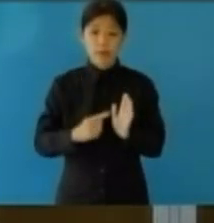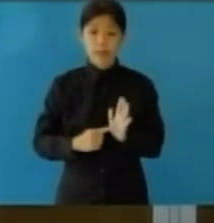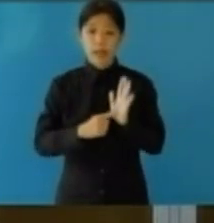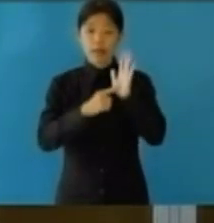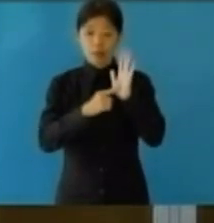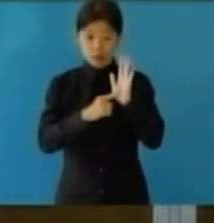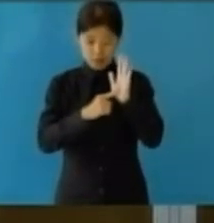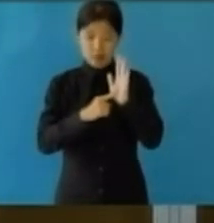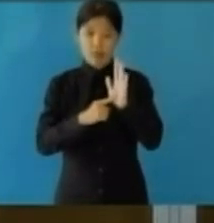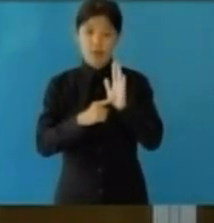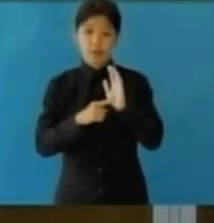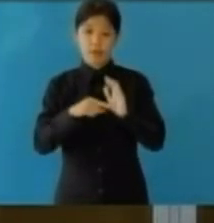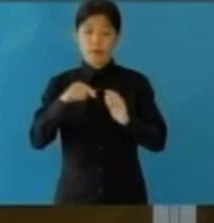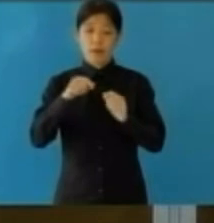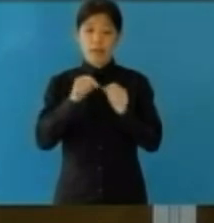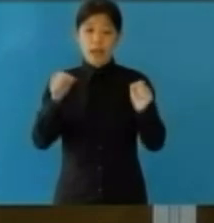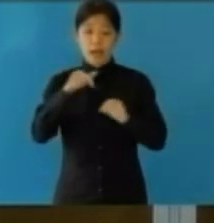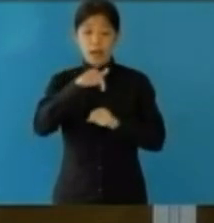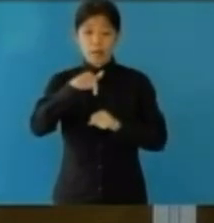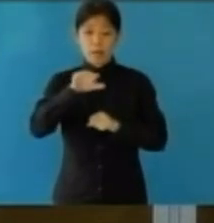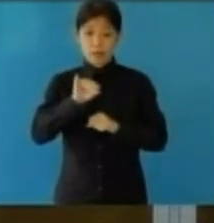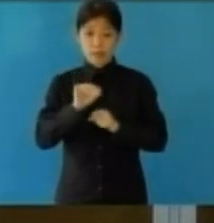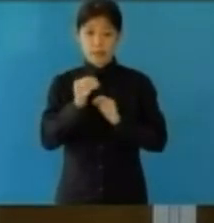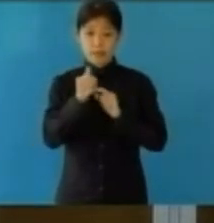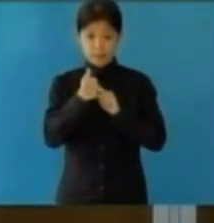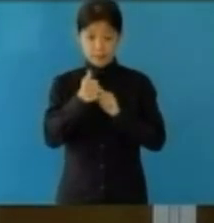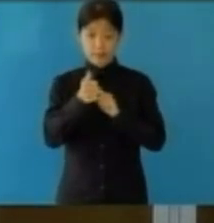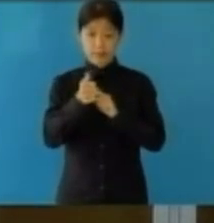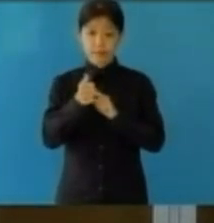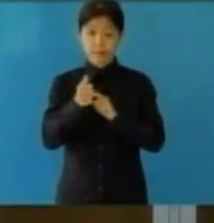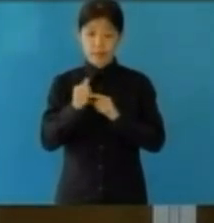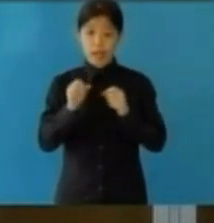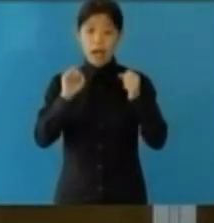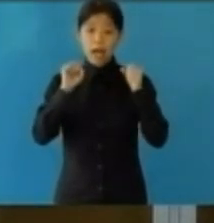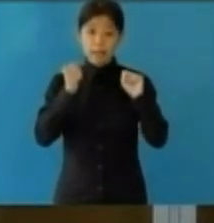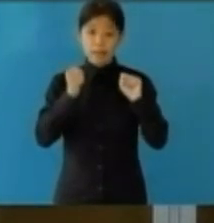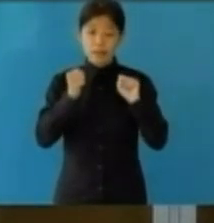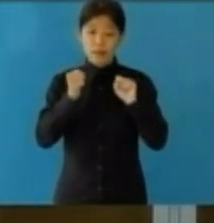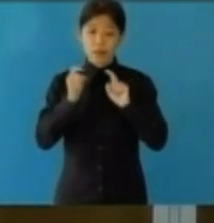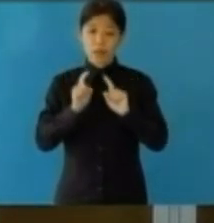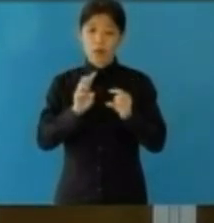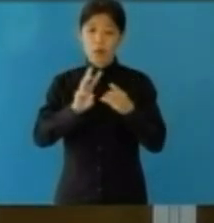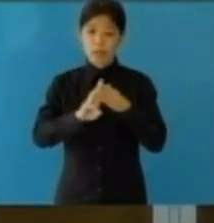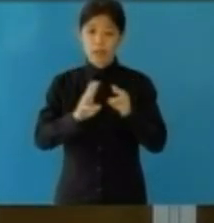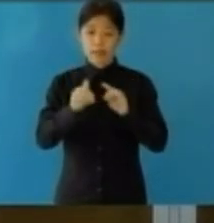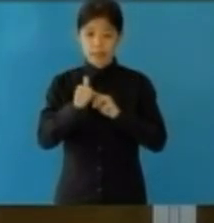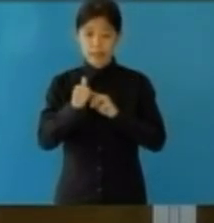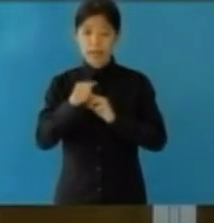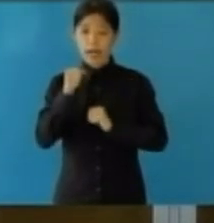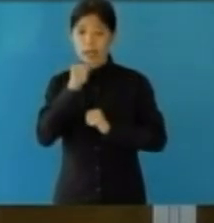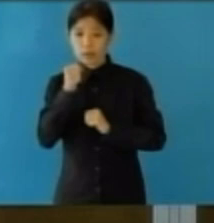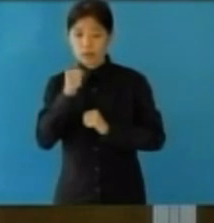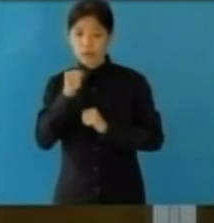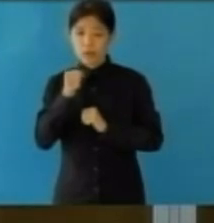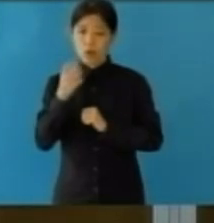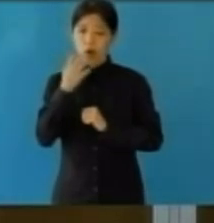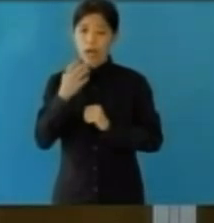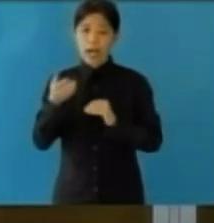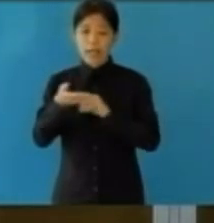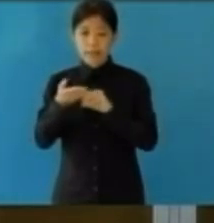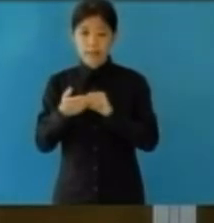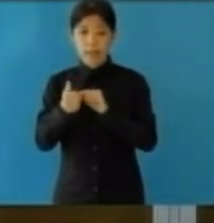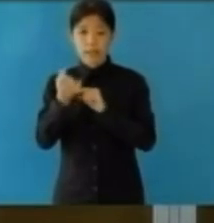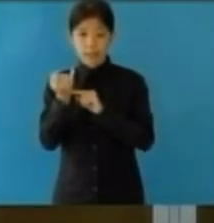スト、長渕剛さんを、また、俳優の迫田孝也さんや、歌手の唐島みどりさんなどについ